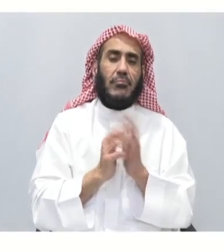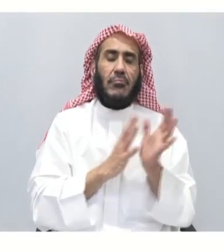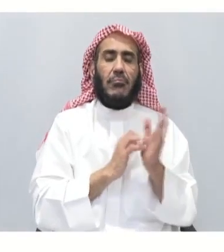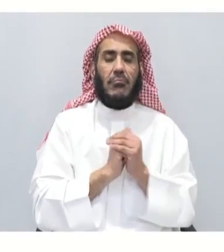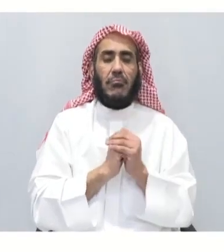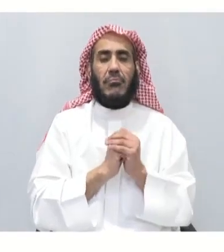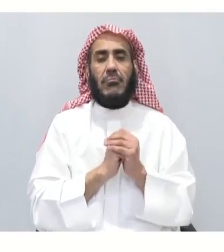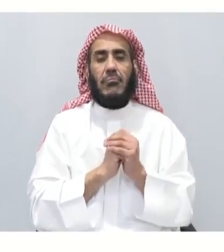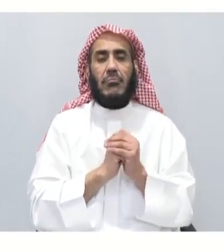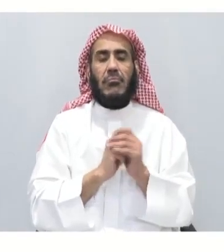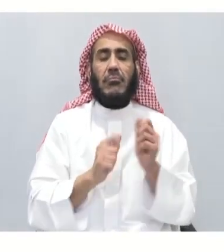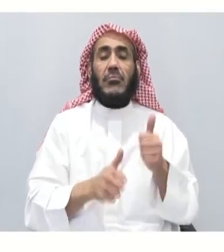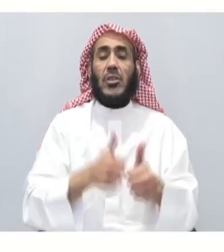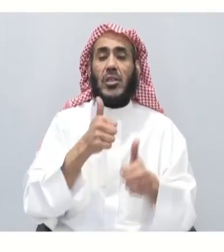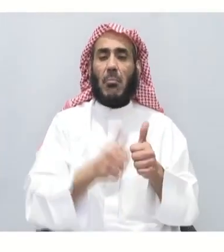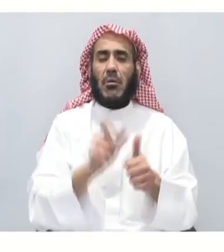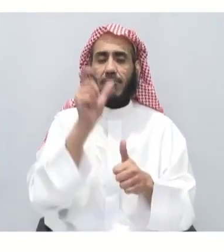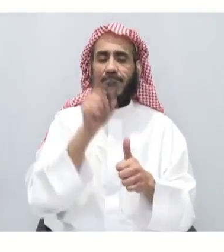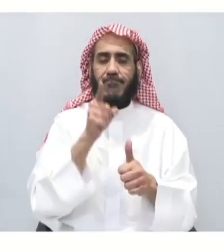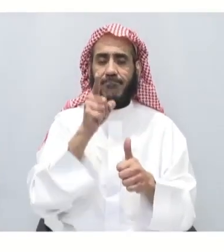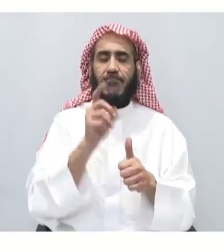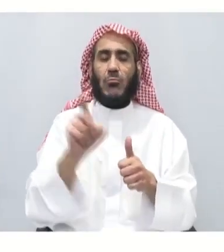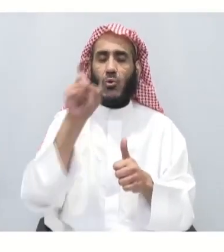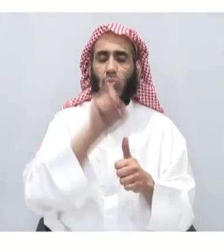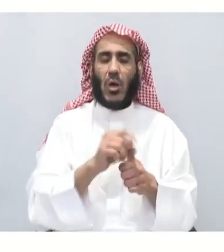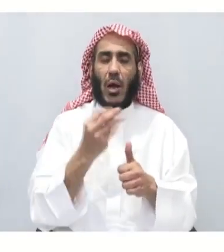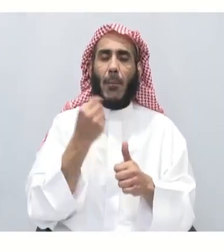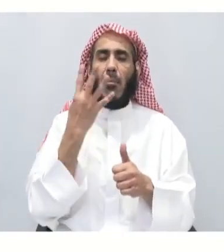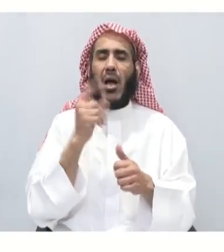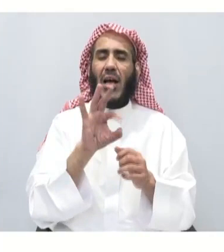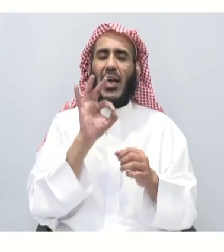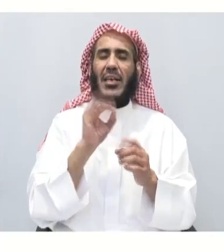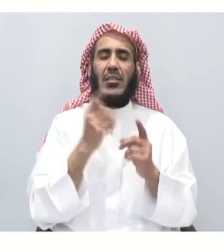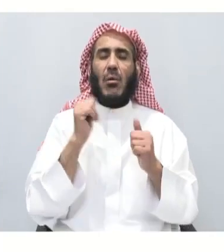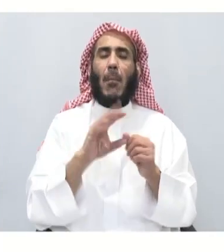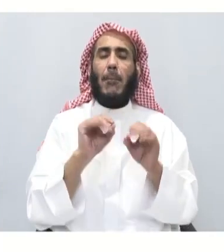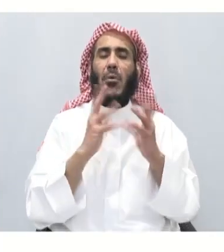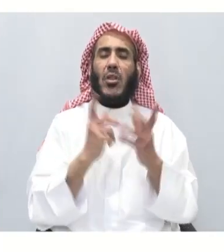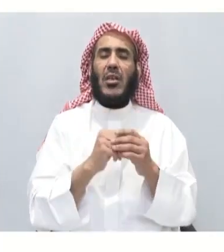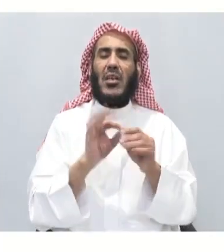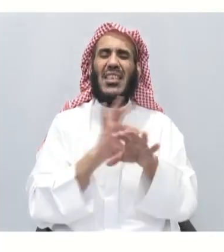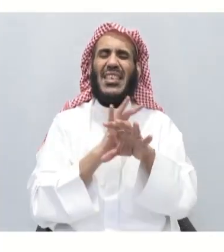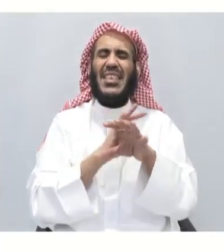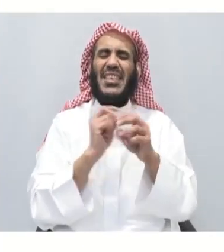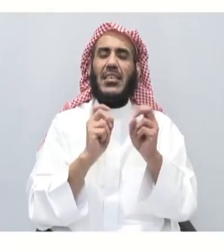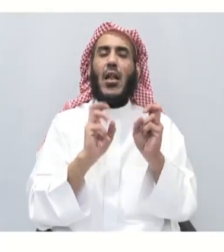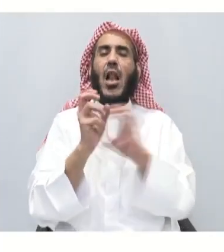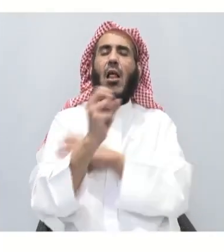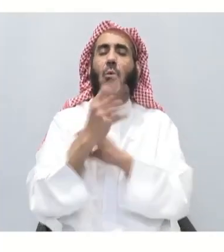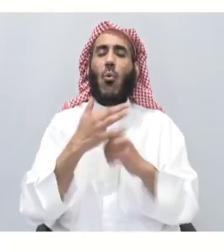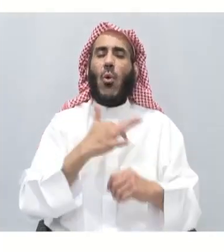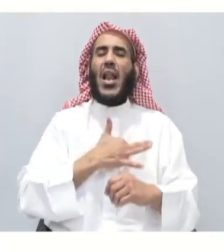وحراريه اختبر نفسك سؤال رقم اربعه حدد او حددي مظهر النسيج العضلي المكون